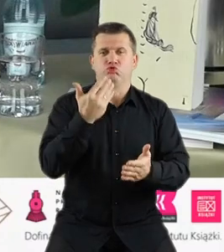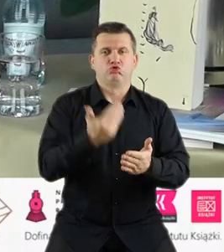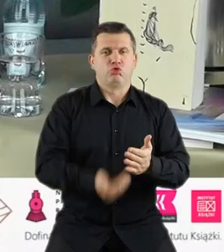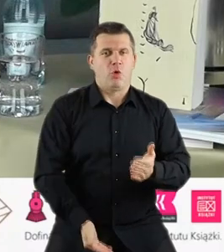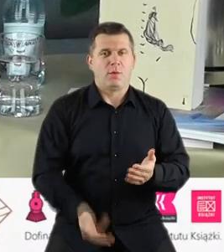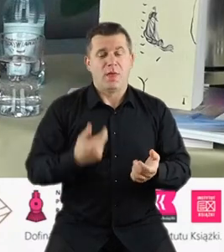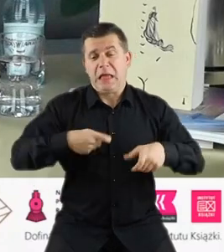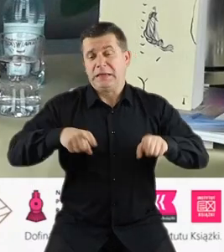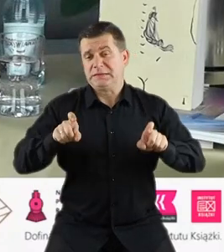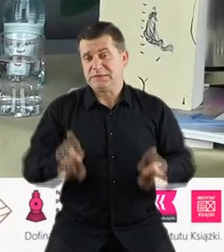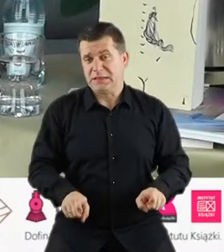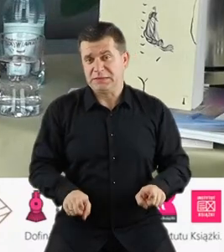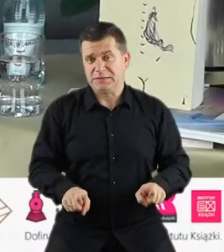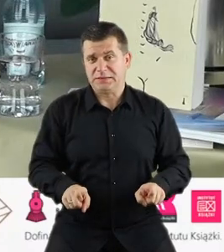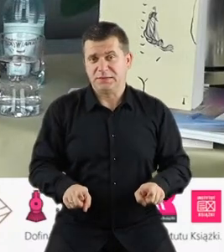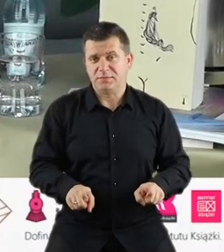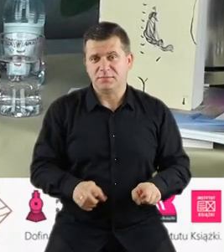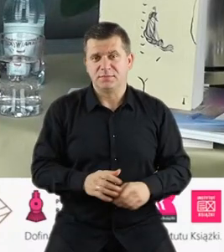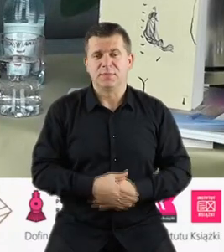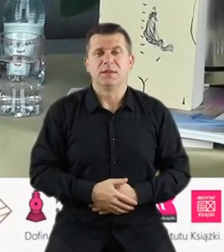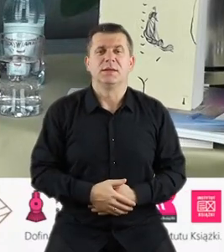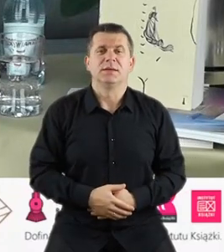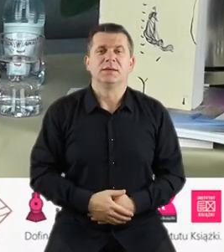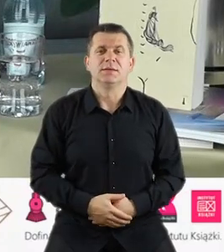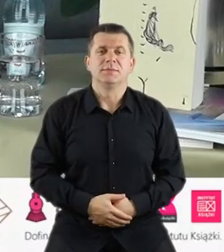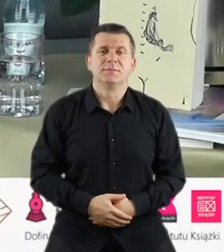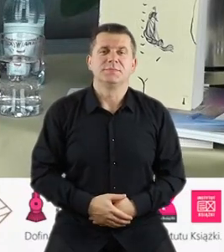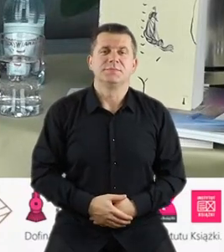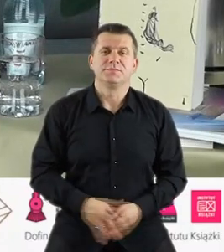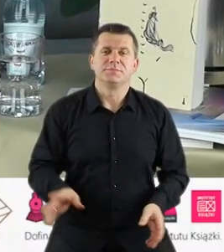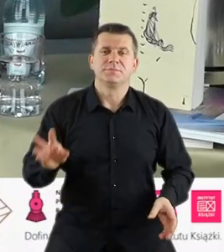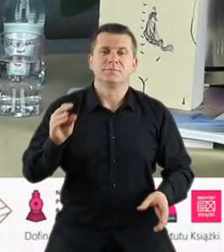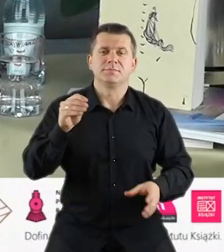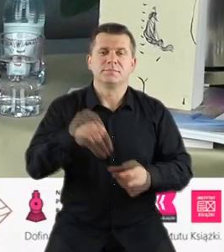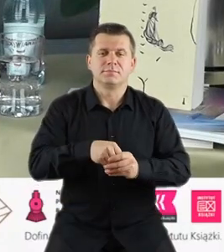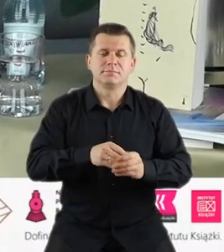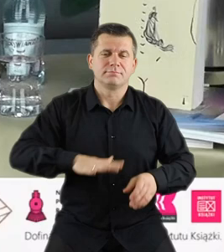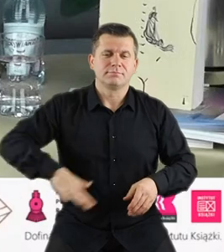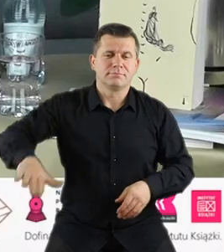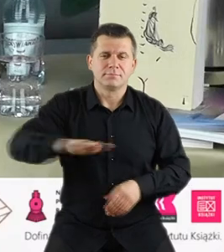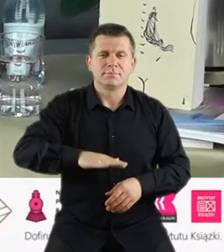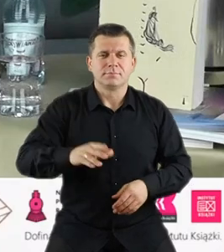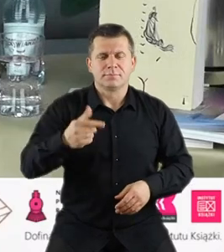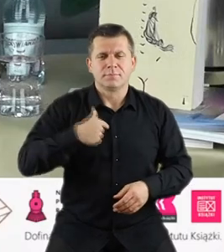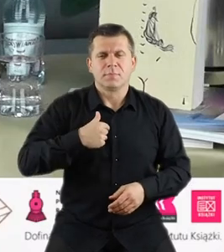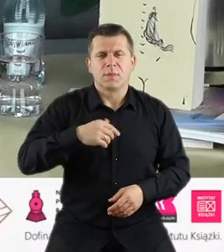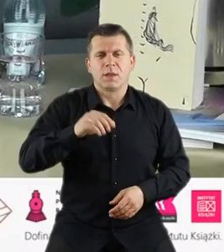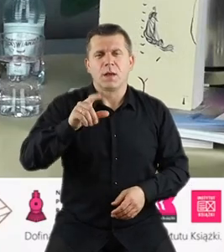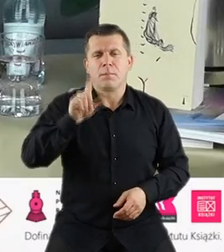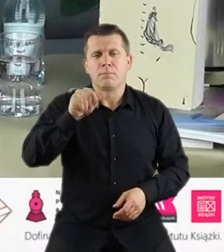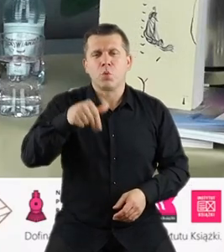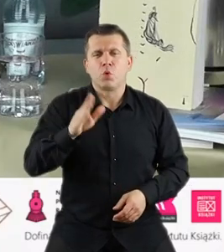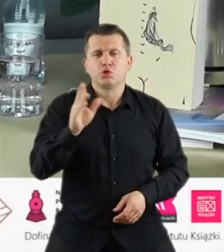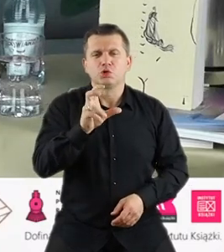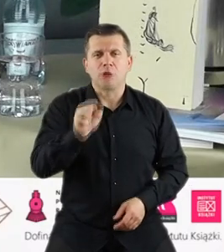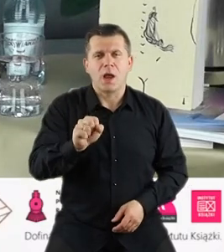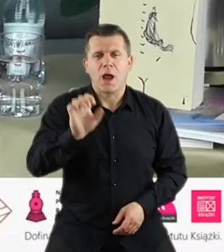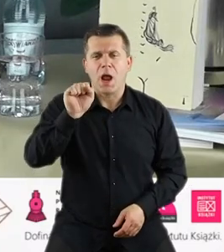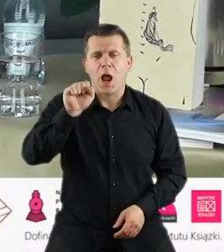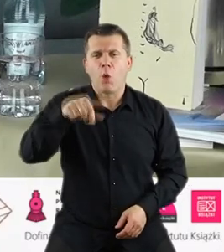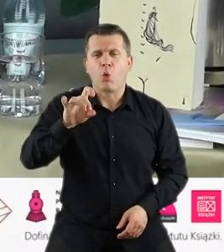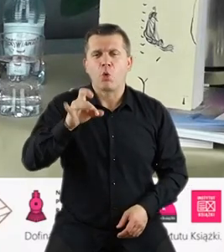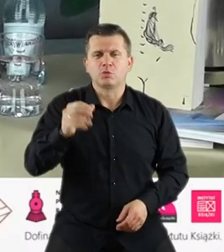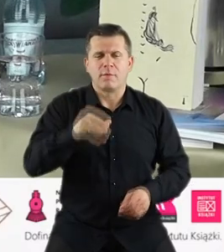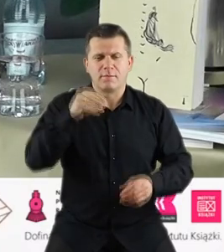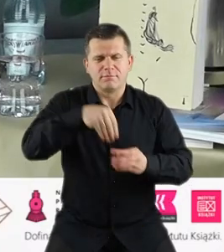No ale siedziałam sobie tam w tej Puszczy Augustowskiej, głęboko w